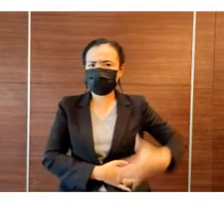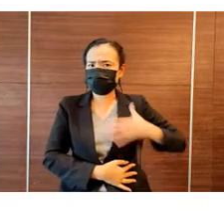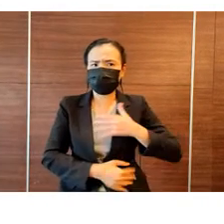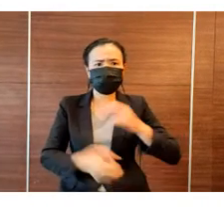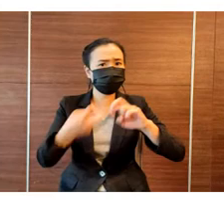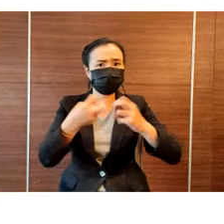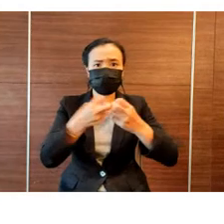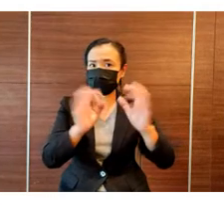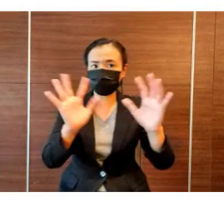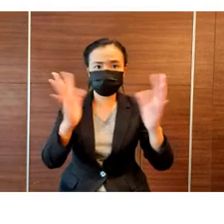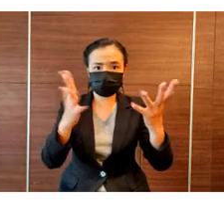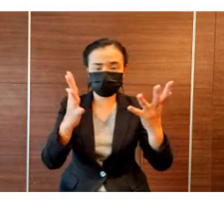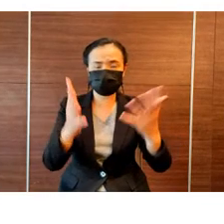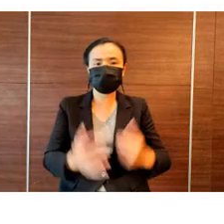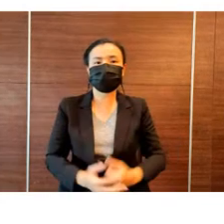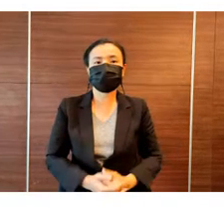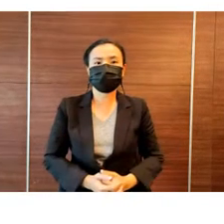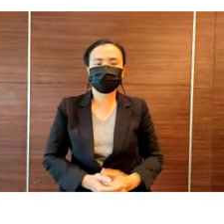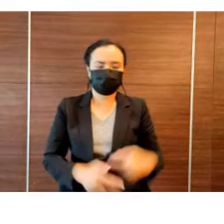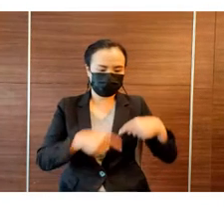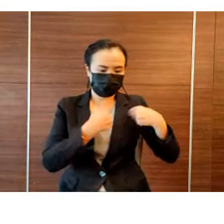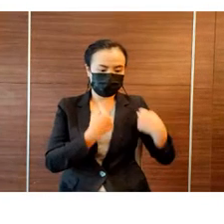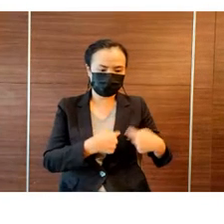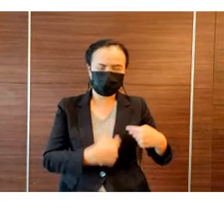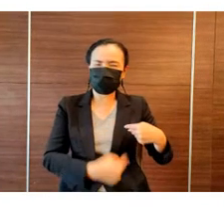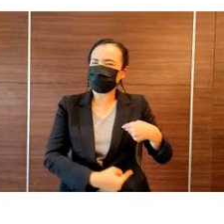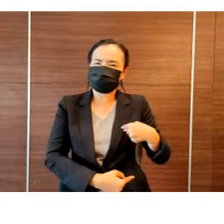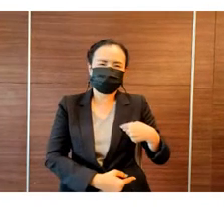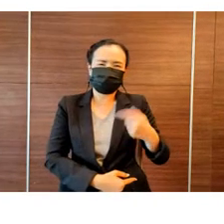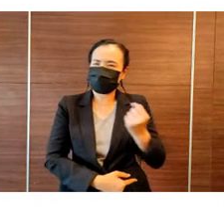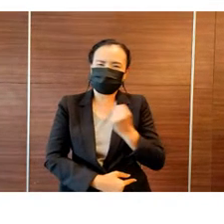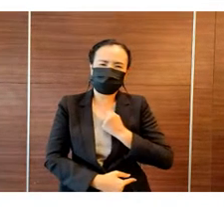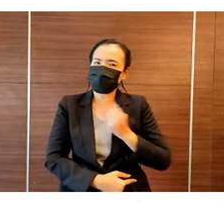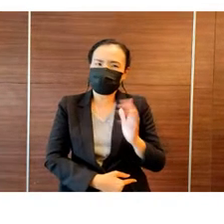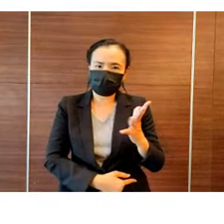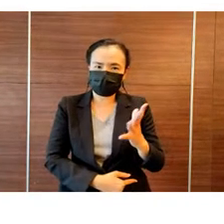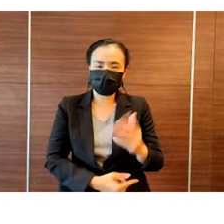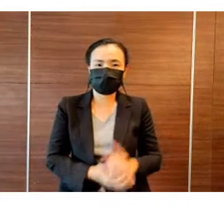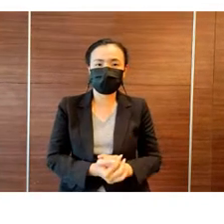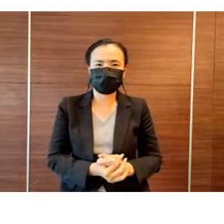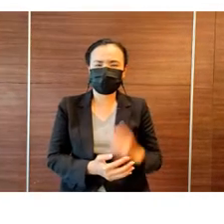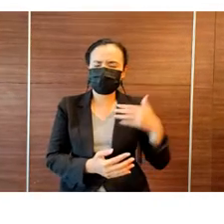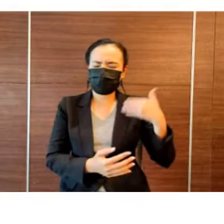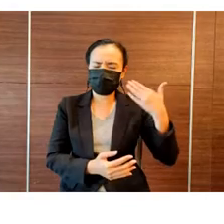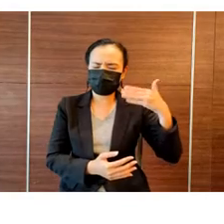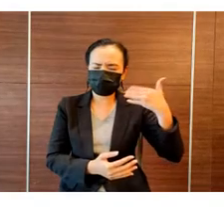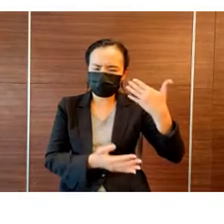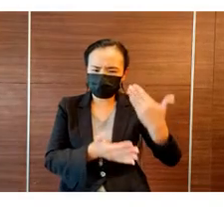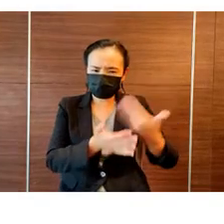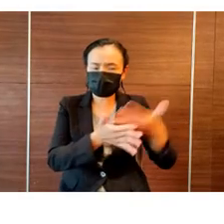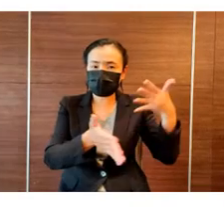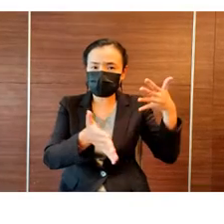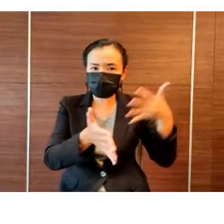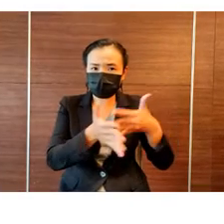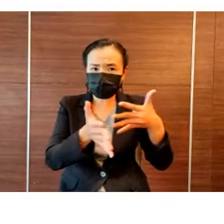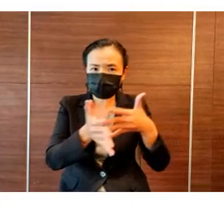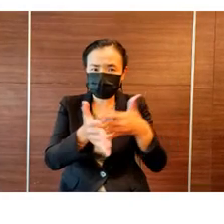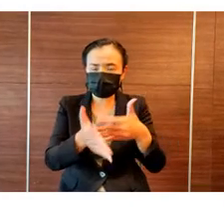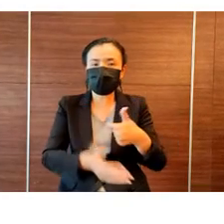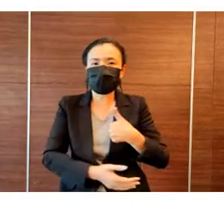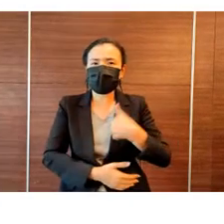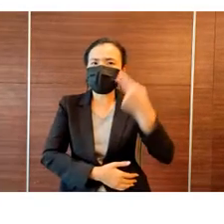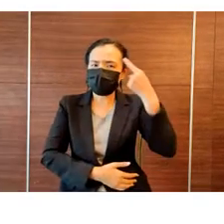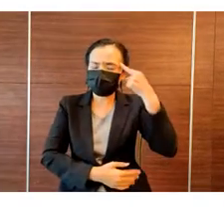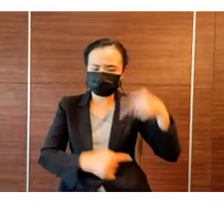าแต่ด้านจิตใจเราไม่ไหวแล้วแล้วพอไปถึงจุดนั้นเนี่ยเราเลยหาโซลูชันของ